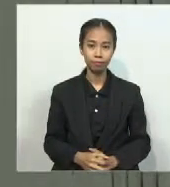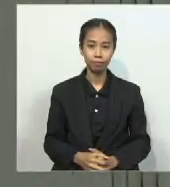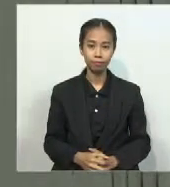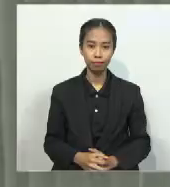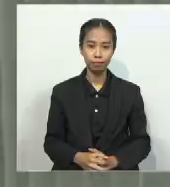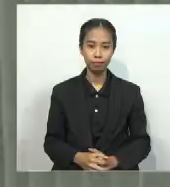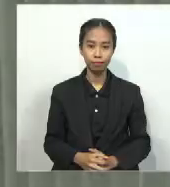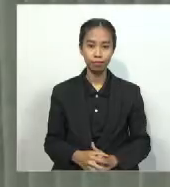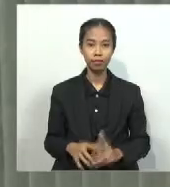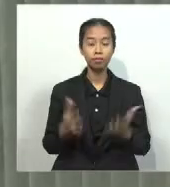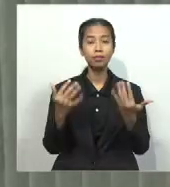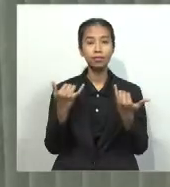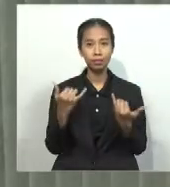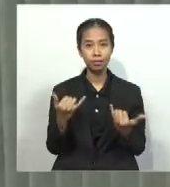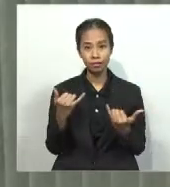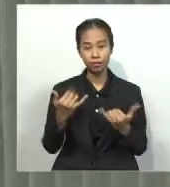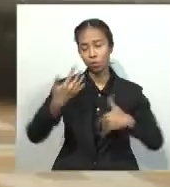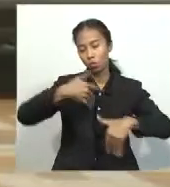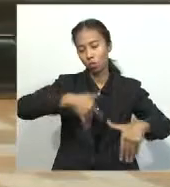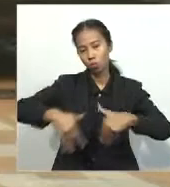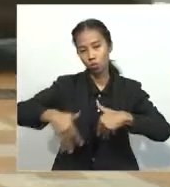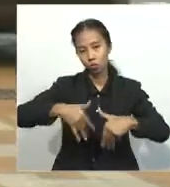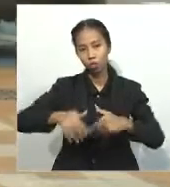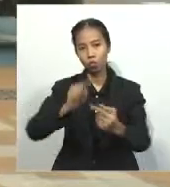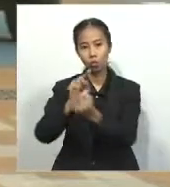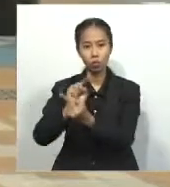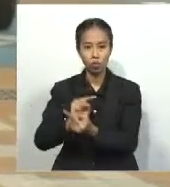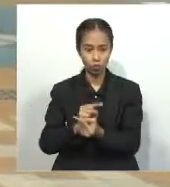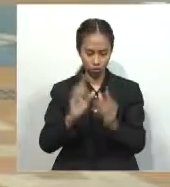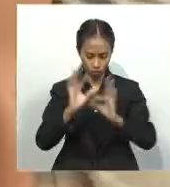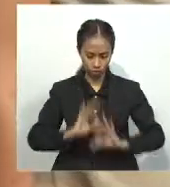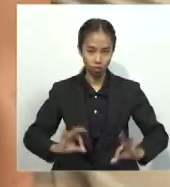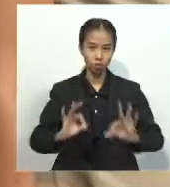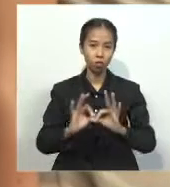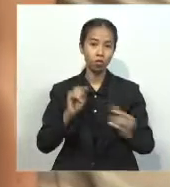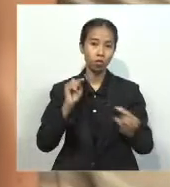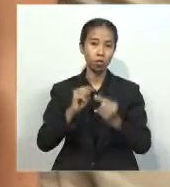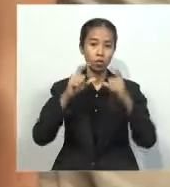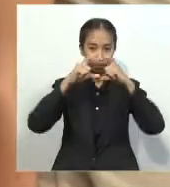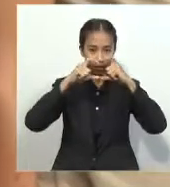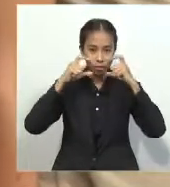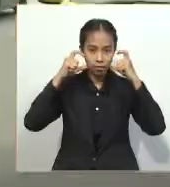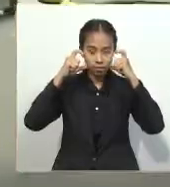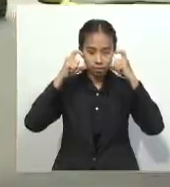ทางนี้นะครับจากการสังเกตประชาชนในละแวกนี้นะครับพบว่าส่วนใหญ่นั้นให้ความสำคัญนะครับกับการสวม